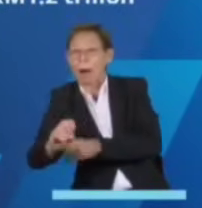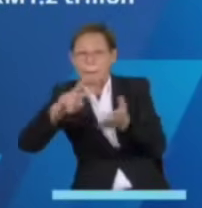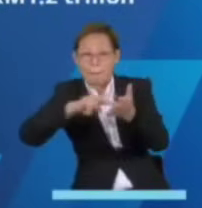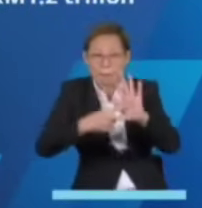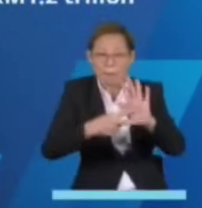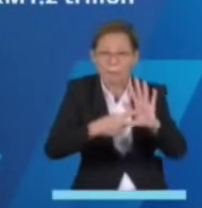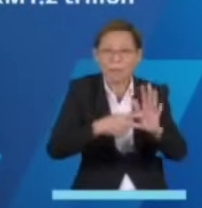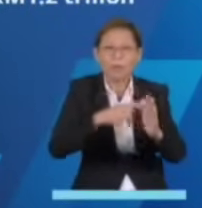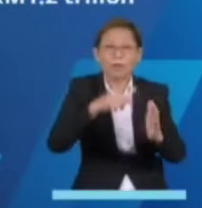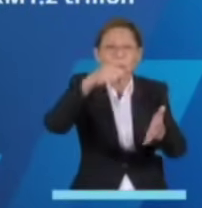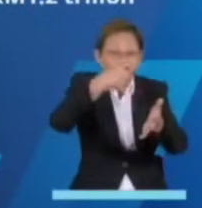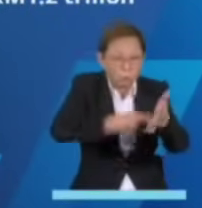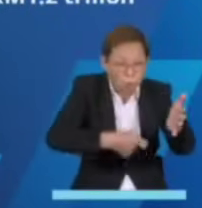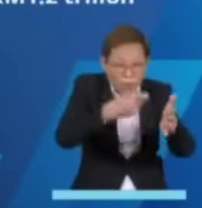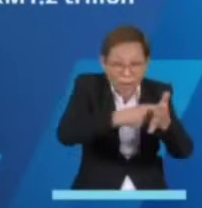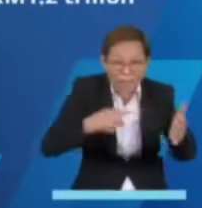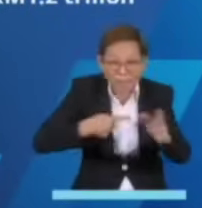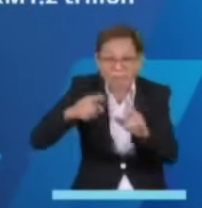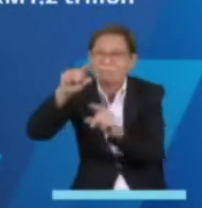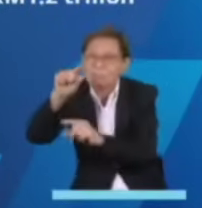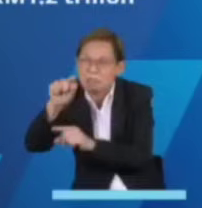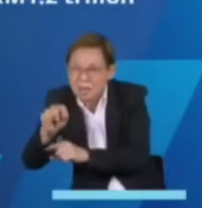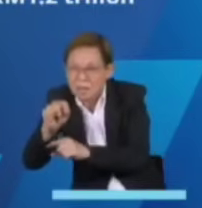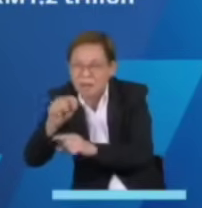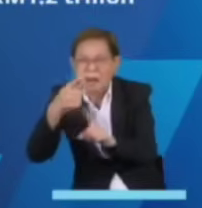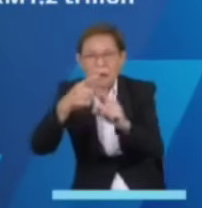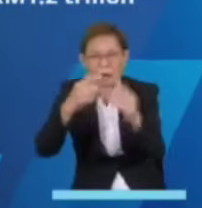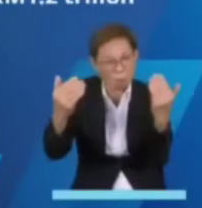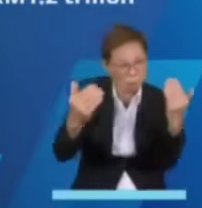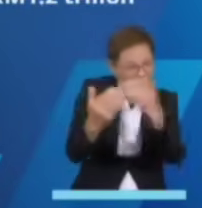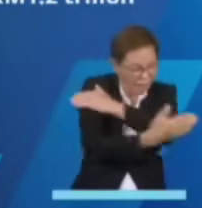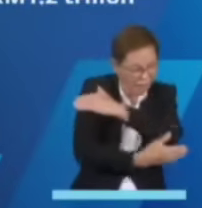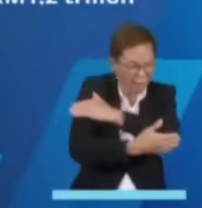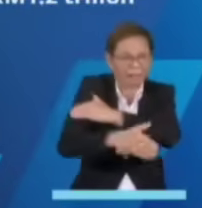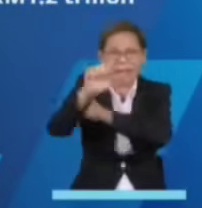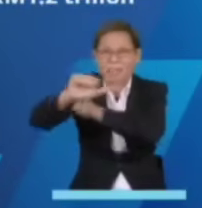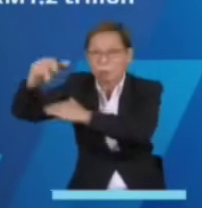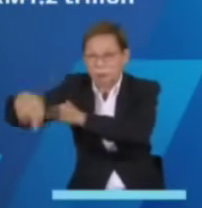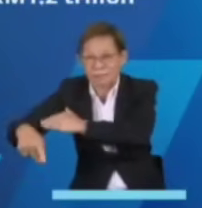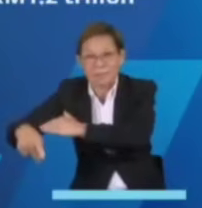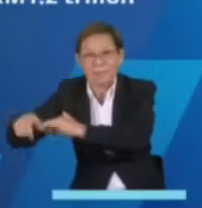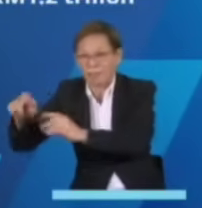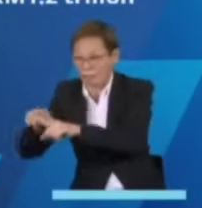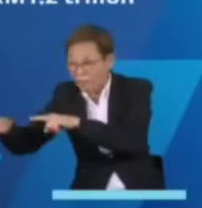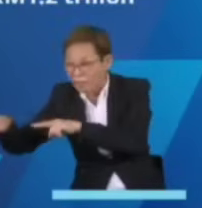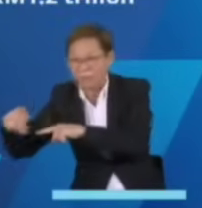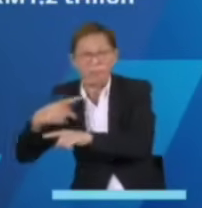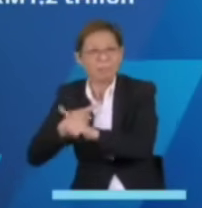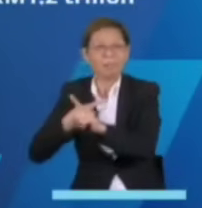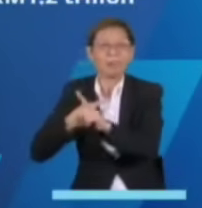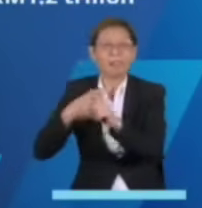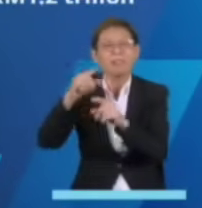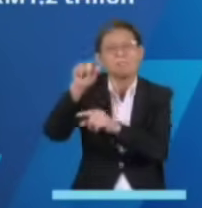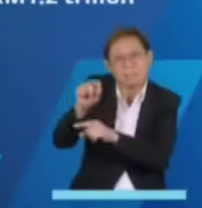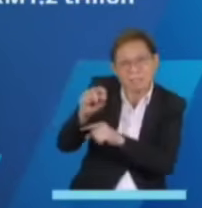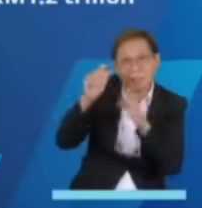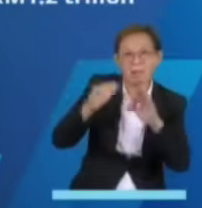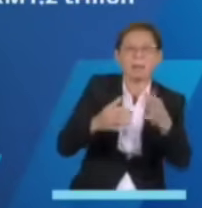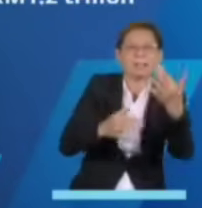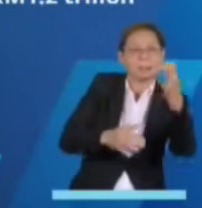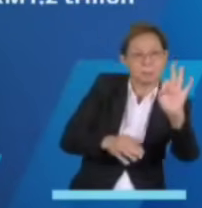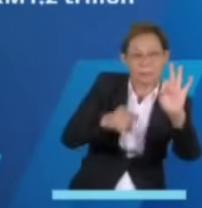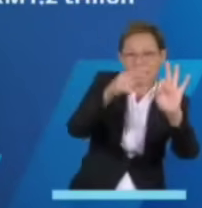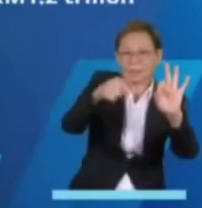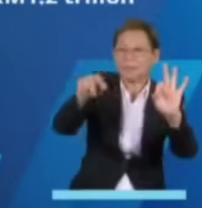kita jauh lebih rendah daripada mana-mana negara Asia Pasifik. Yang umumnya dari 19%